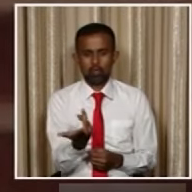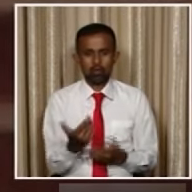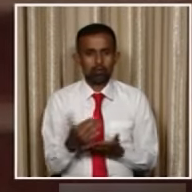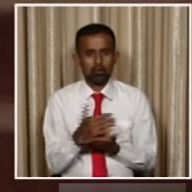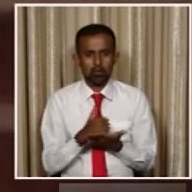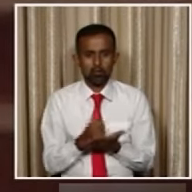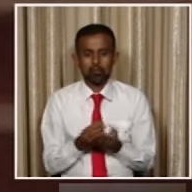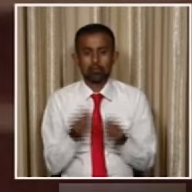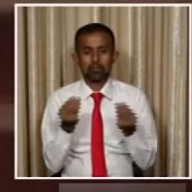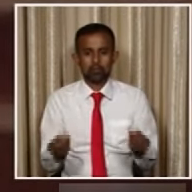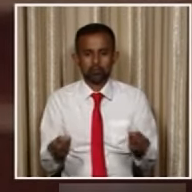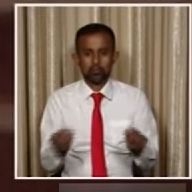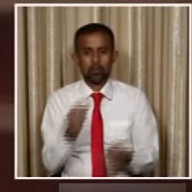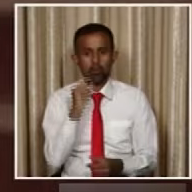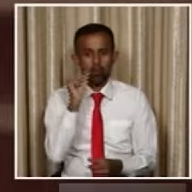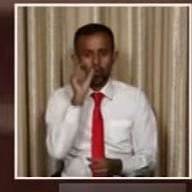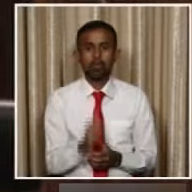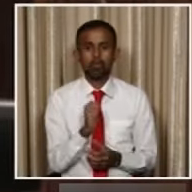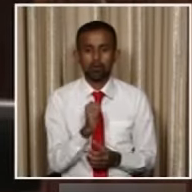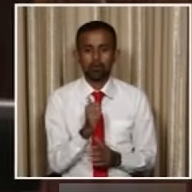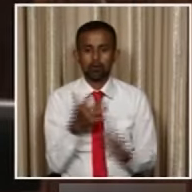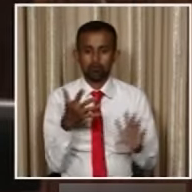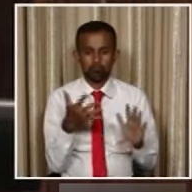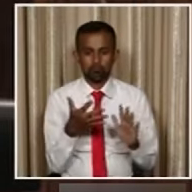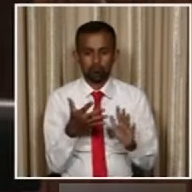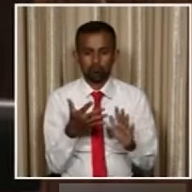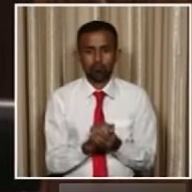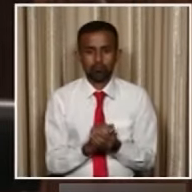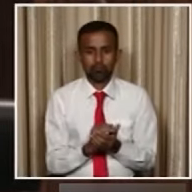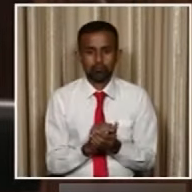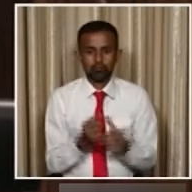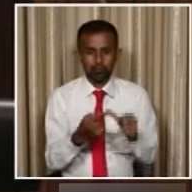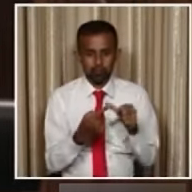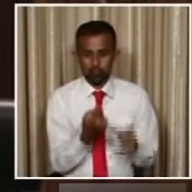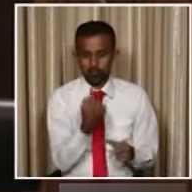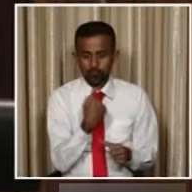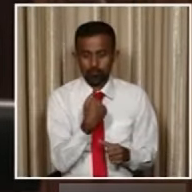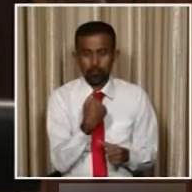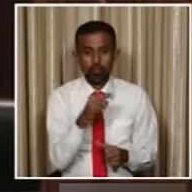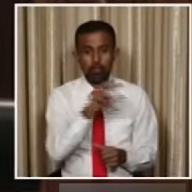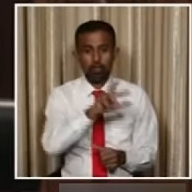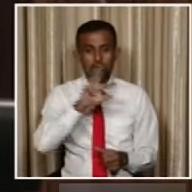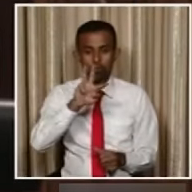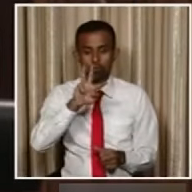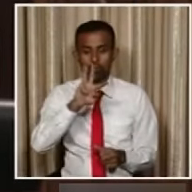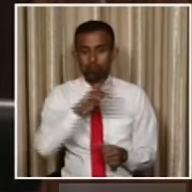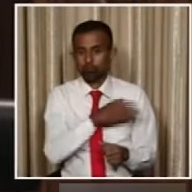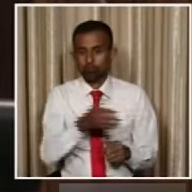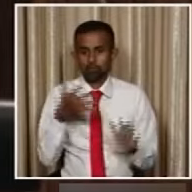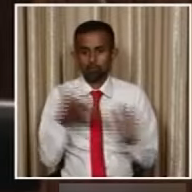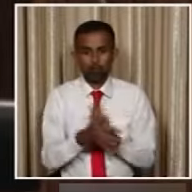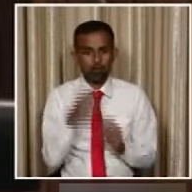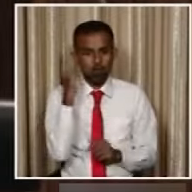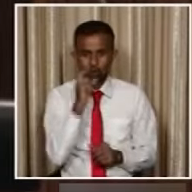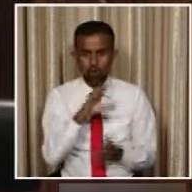සම්පූර්ණයෙන්ම දීලා තියෙන්නේ මේ පිළිබඳ සොයා බලලා වාර්තා ඉදිරිපත්. මේක හැබැයි සාක්ෂි එකතු කරනවා. ඒ වගේම ඇයි 83 ඉඳන් කරපු අපරාධ ගැන හොයනවා නම්